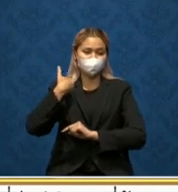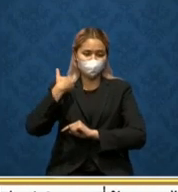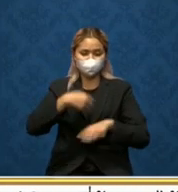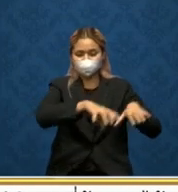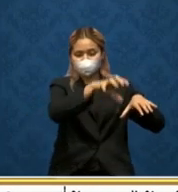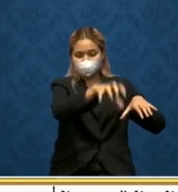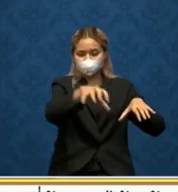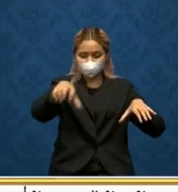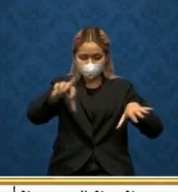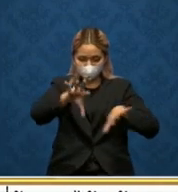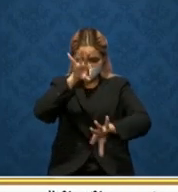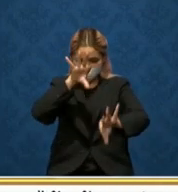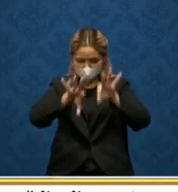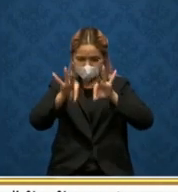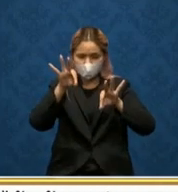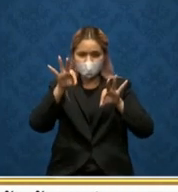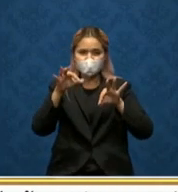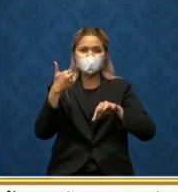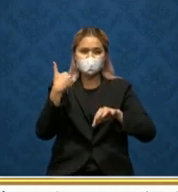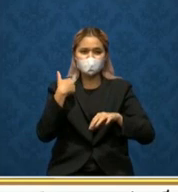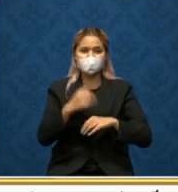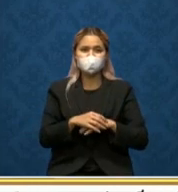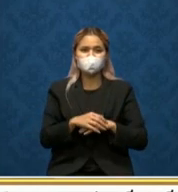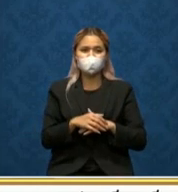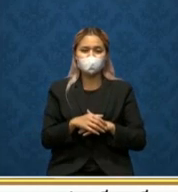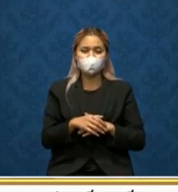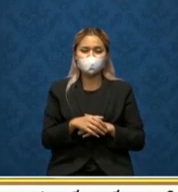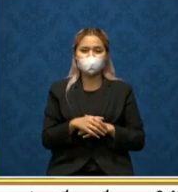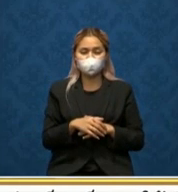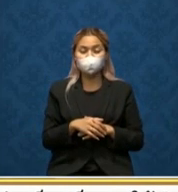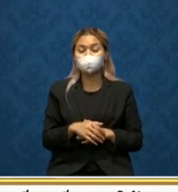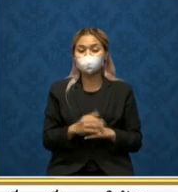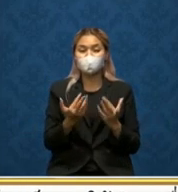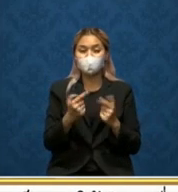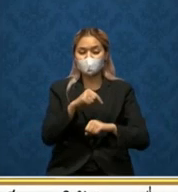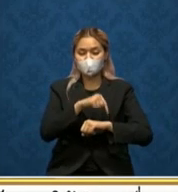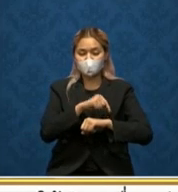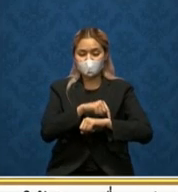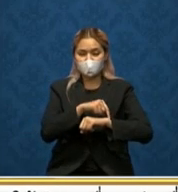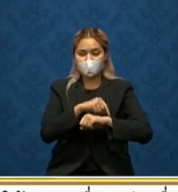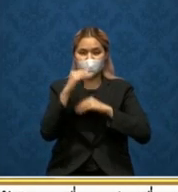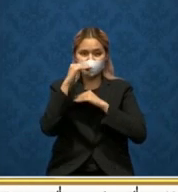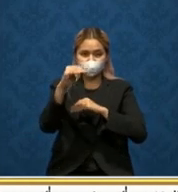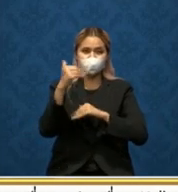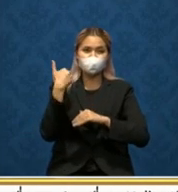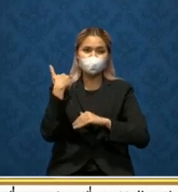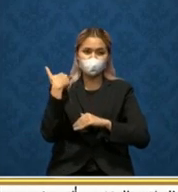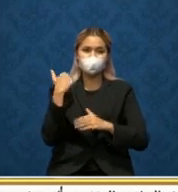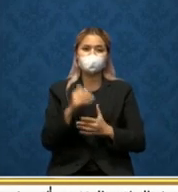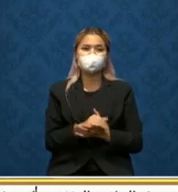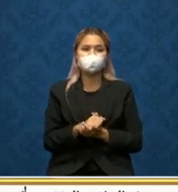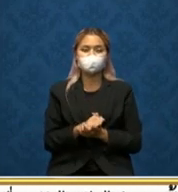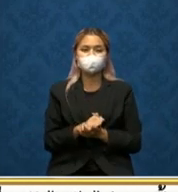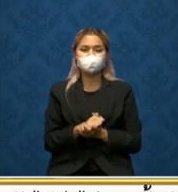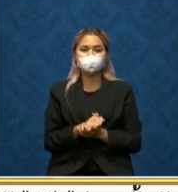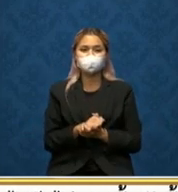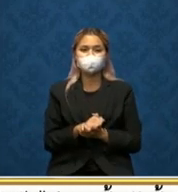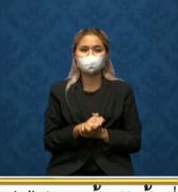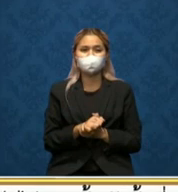มีเรื่องอีกเยอะเลยแต่เวลามันไม่พอเที่ยงคืนผมว่าก็พูดไม่จบก็ถ้า 3กลีบยังไม่เข้าใจเนี่ยผมก็คิดว่า